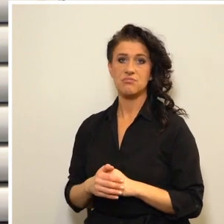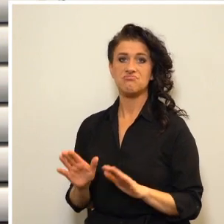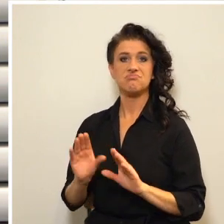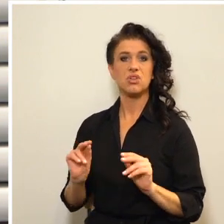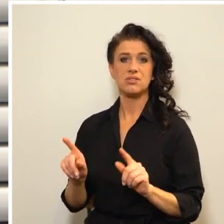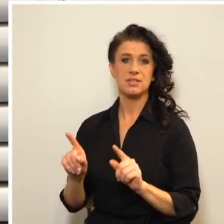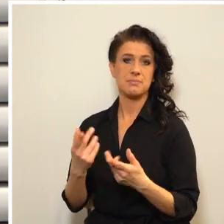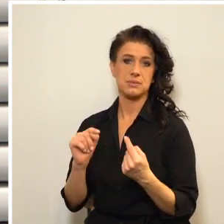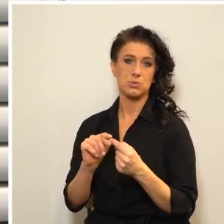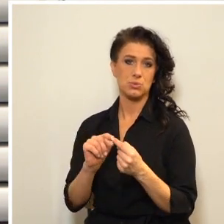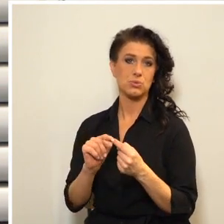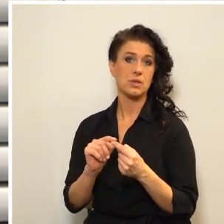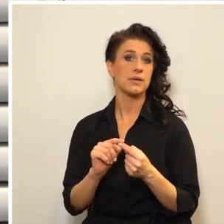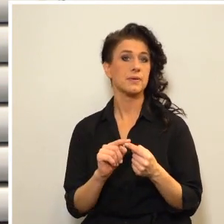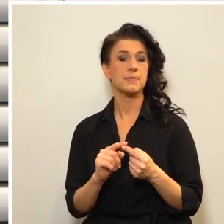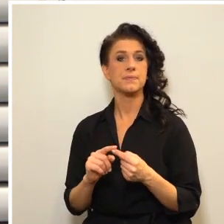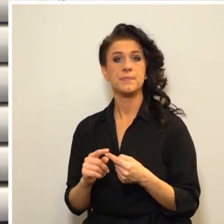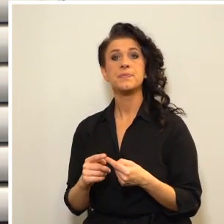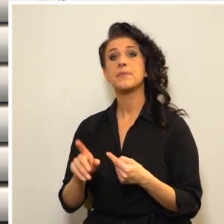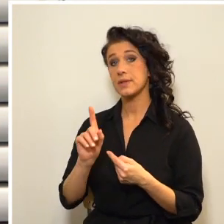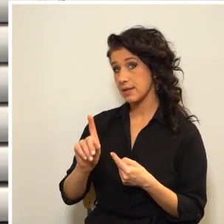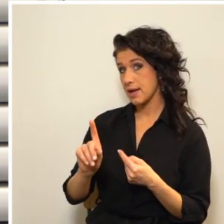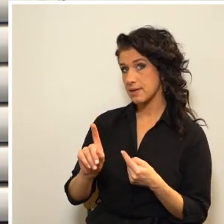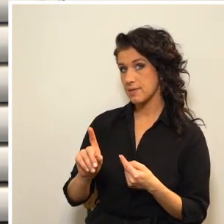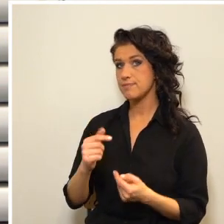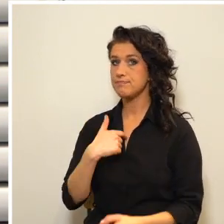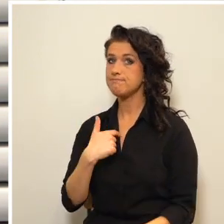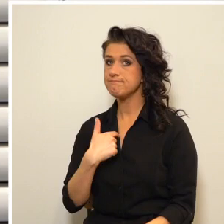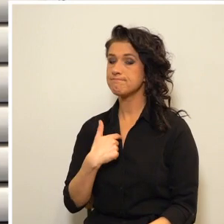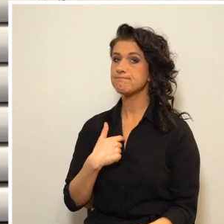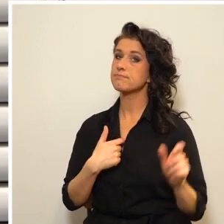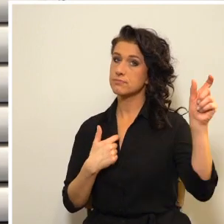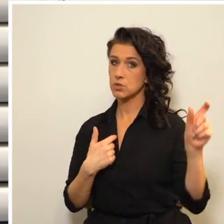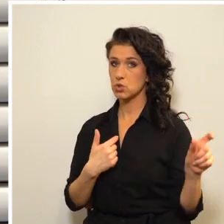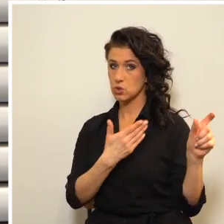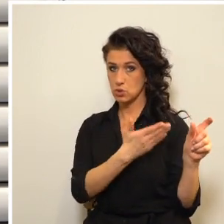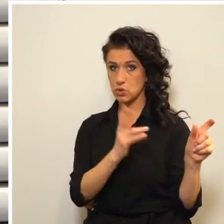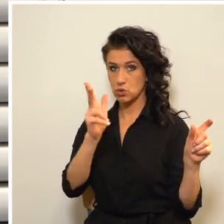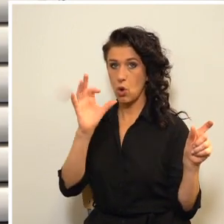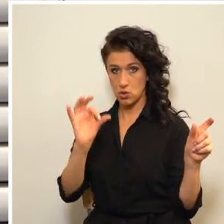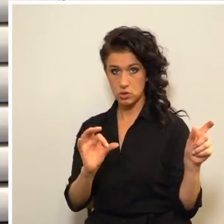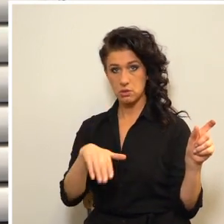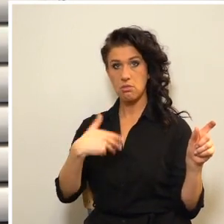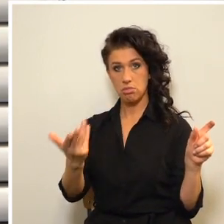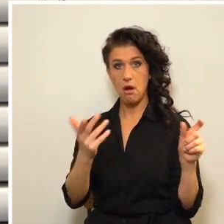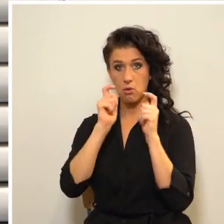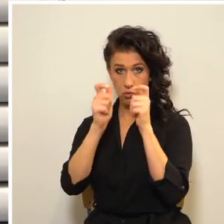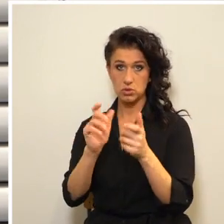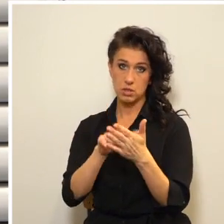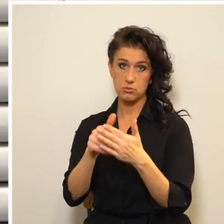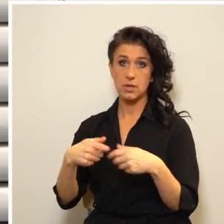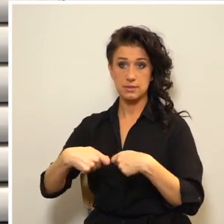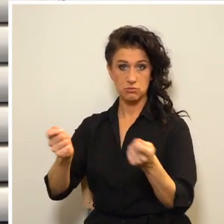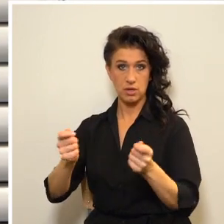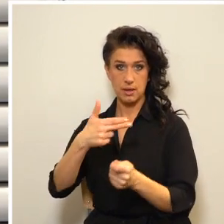wchodził ogóle w grę ale ale ktoś kto na przykład dla Ogłoszenie sprzedam nerkę